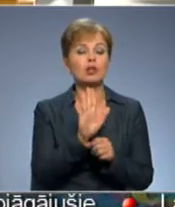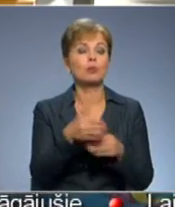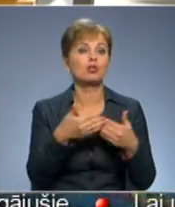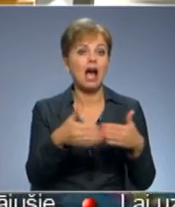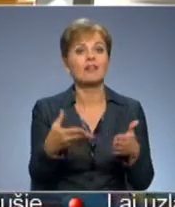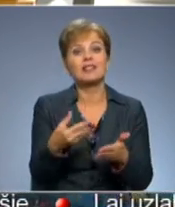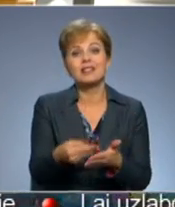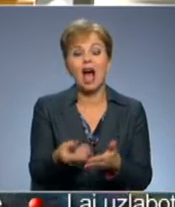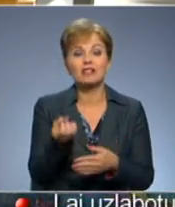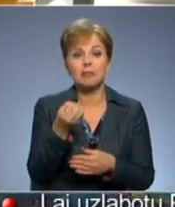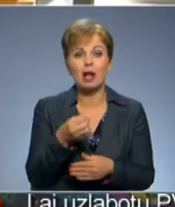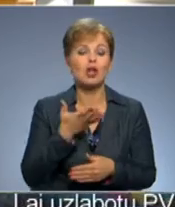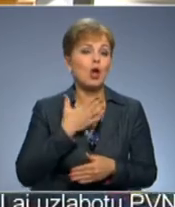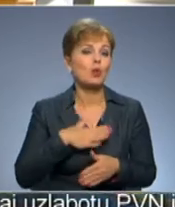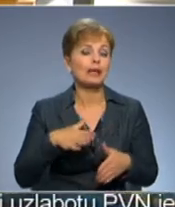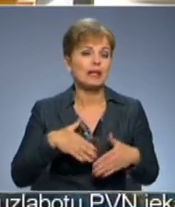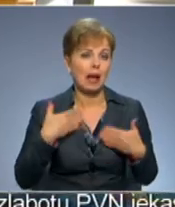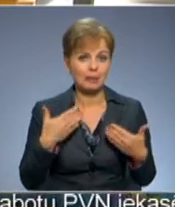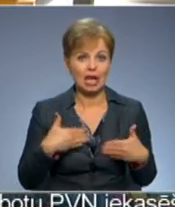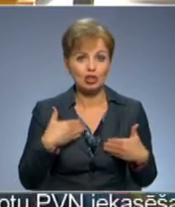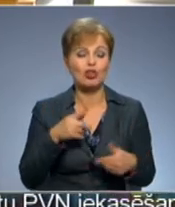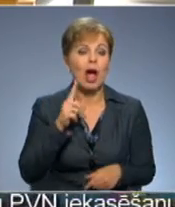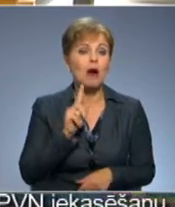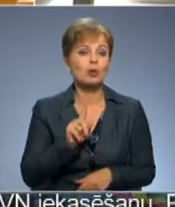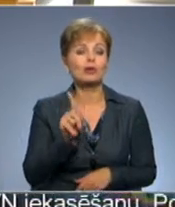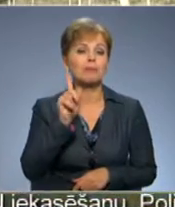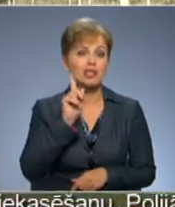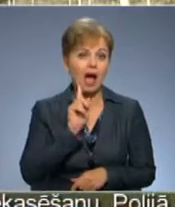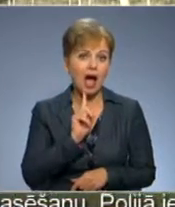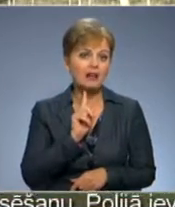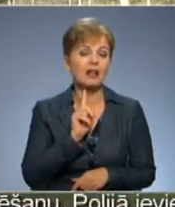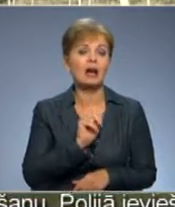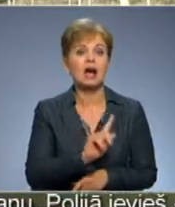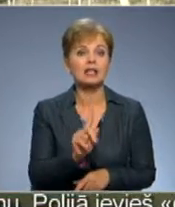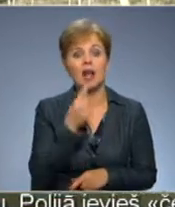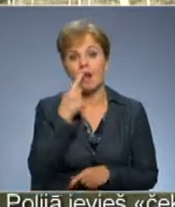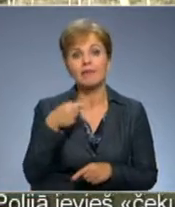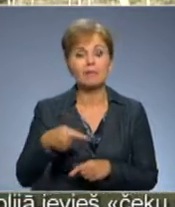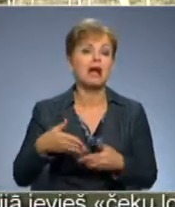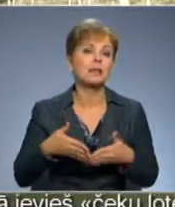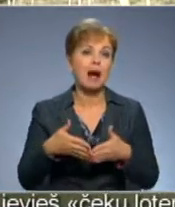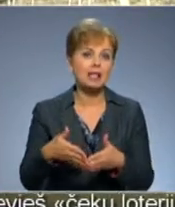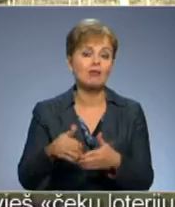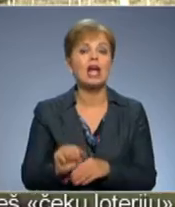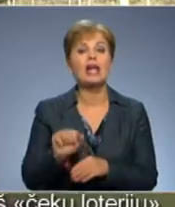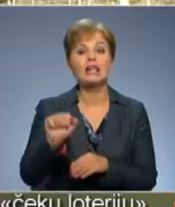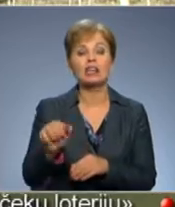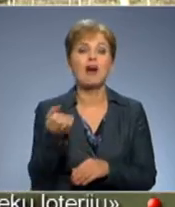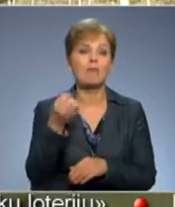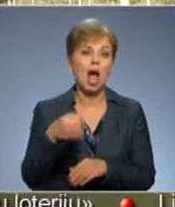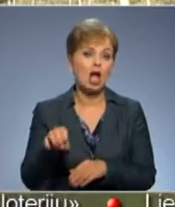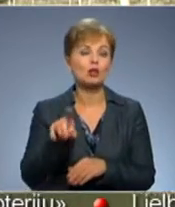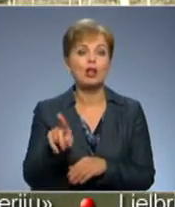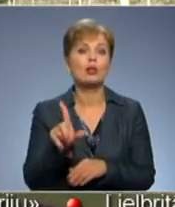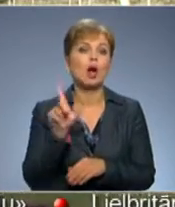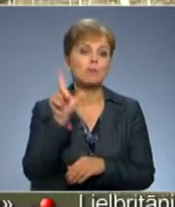pašiem savus dārziņš, bijusi ļoti iepriecinoša. Protams, ka tas ir ērtāk, jā, kad ir tepat pa ceļām ievedu bērniņu un bērnudārzā